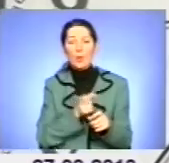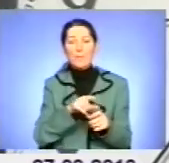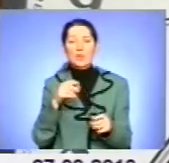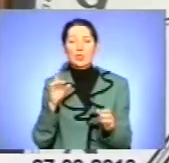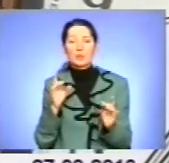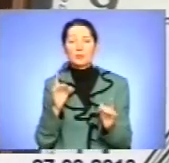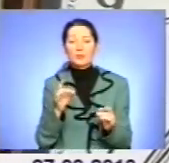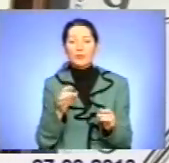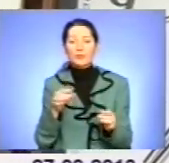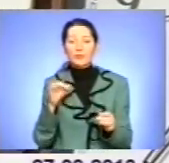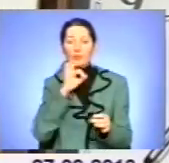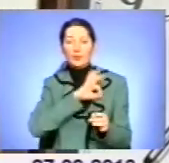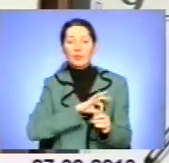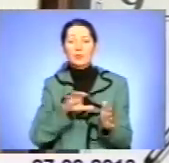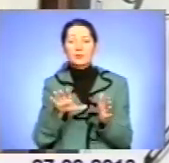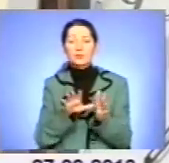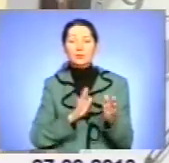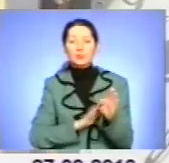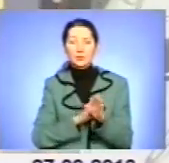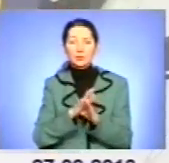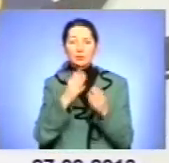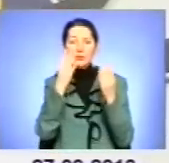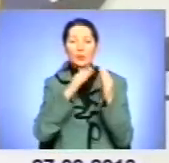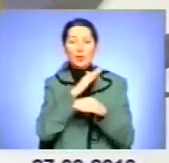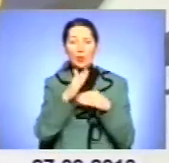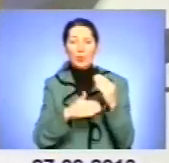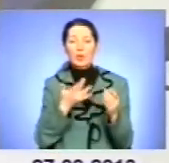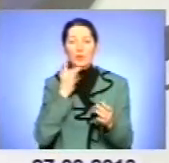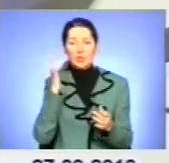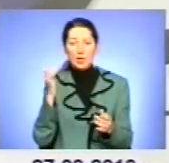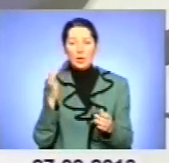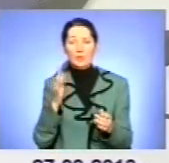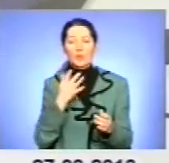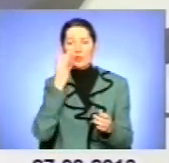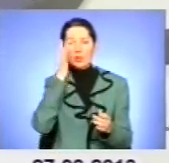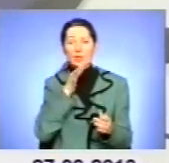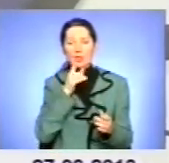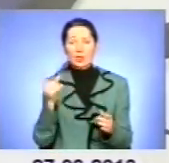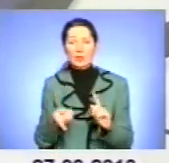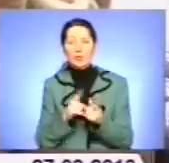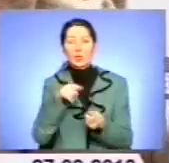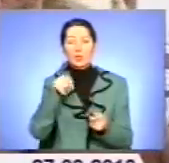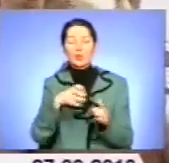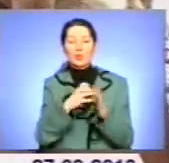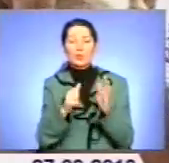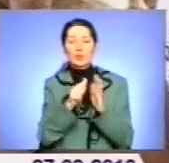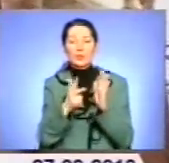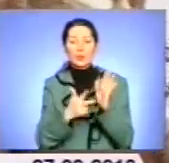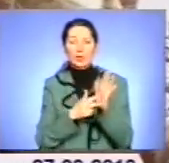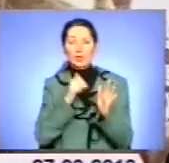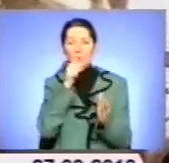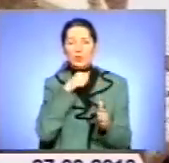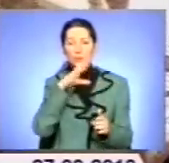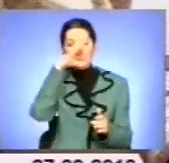використання електроенергії протягом доби. В США на літній час уперше перейшли в 1918 році. У ніч з 30 на